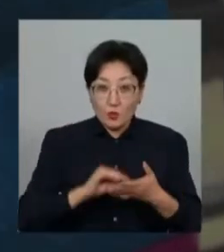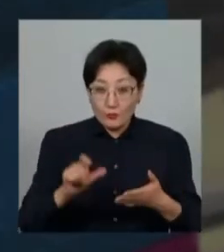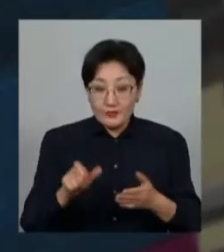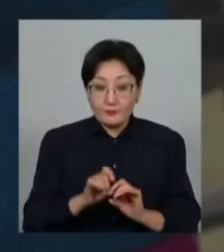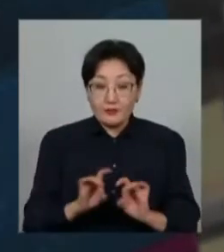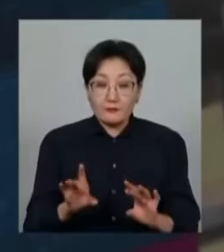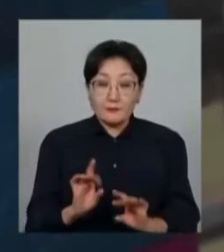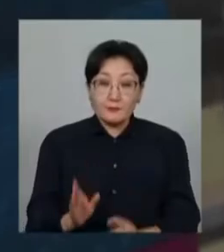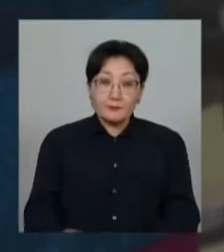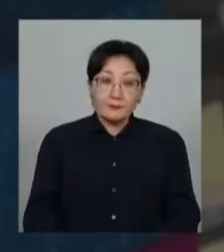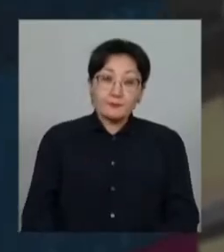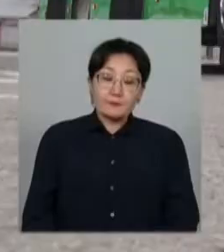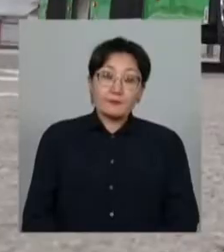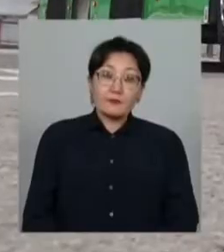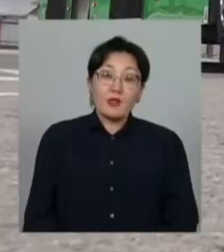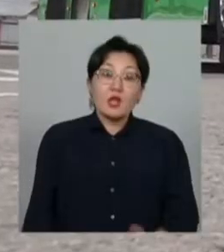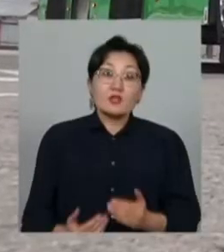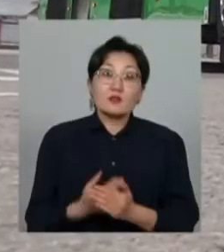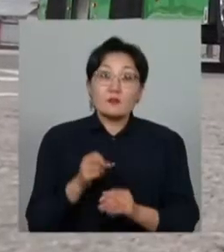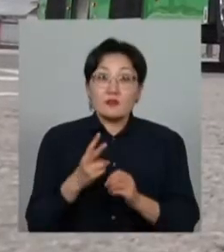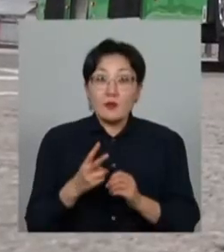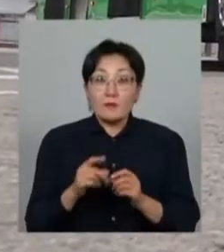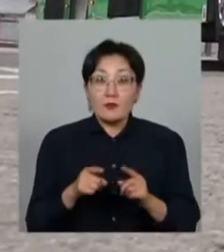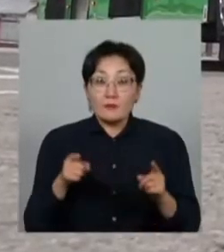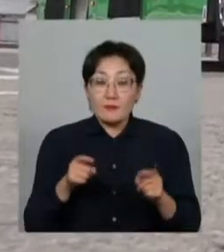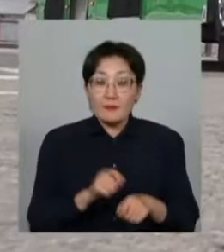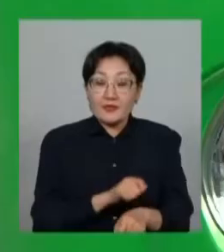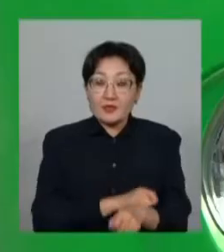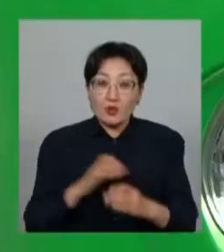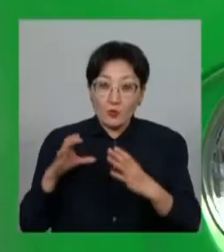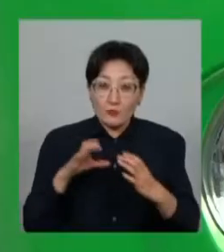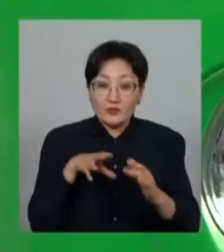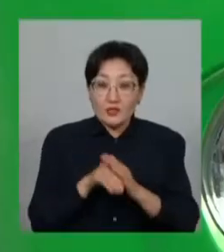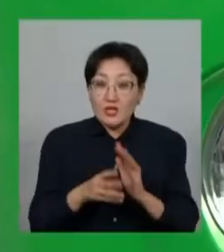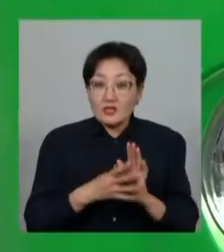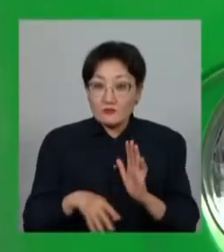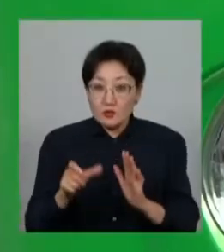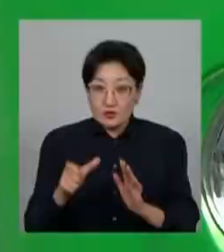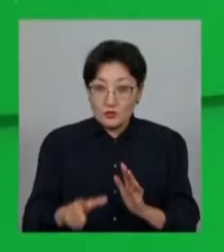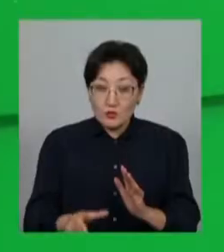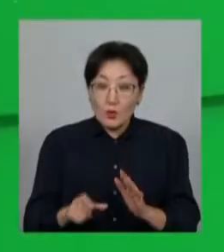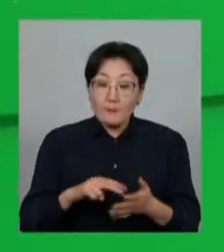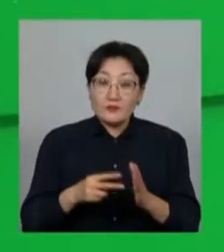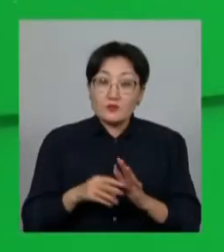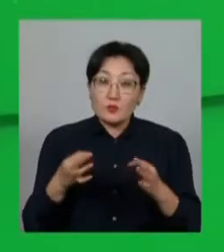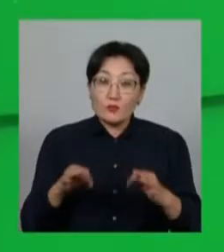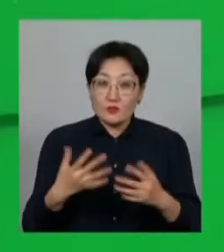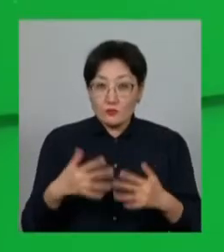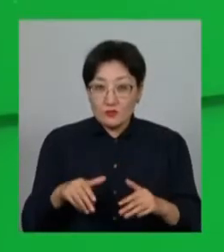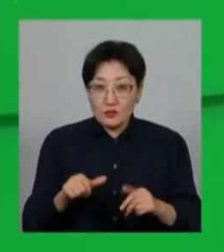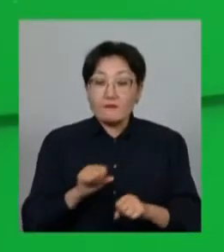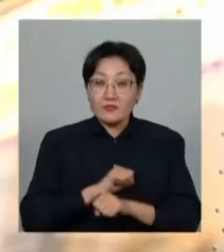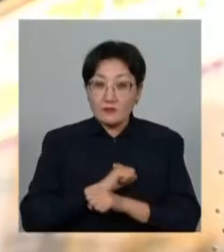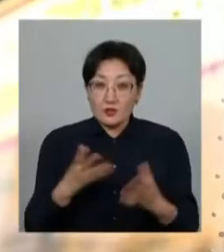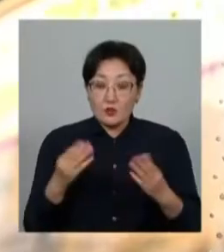Аян Рафины Рикпаевой. Новые 12-метровые автобусы вместимостью до 90 пассажиров планируют запустить уже в эти